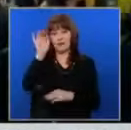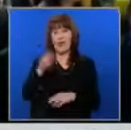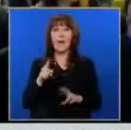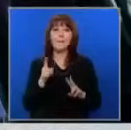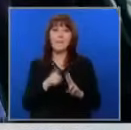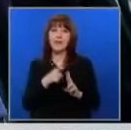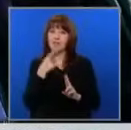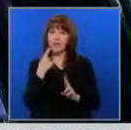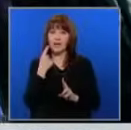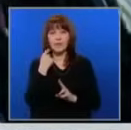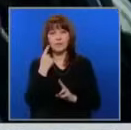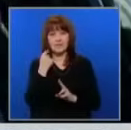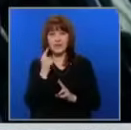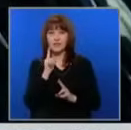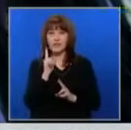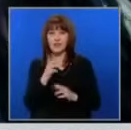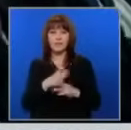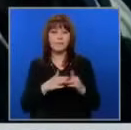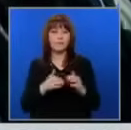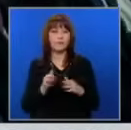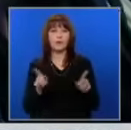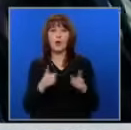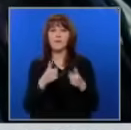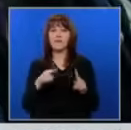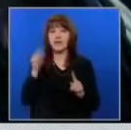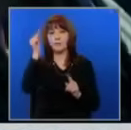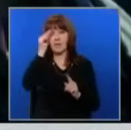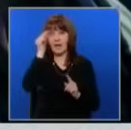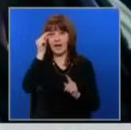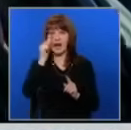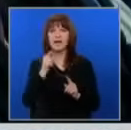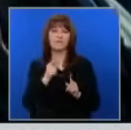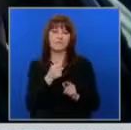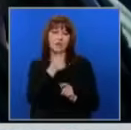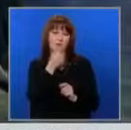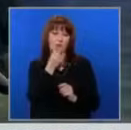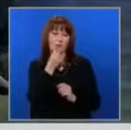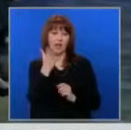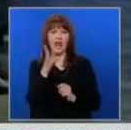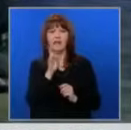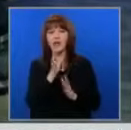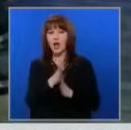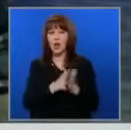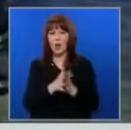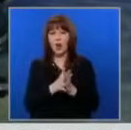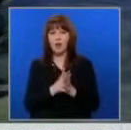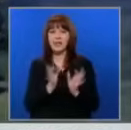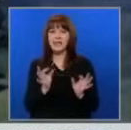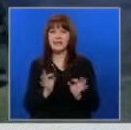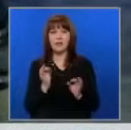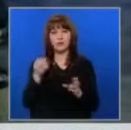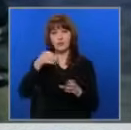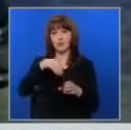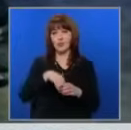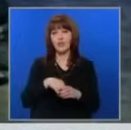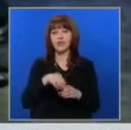младежите на ДПС трябва да се подготвят да управляват България. Смята, че ДПС има уникални кадри и те със сигурност ще участват сериозно в управлението